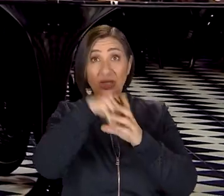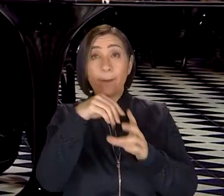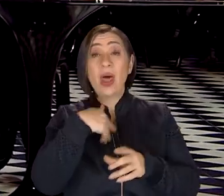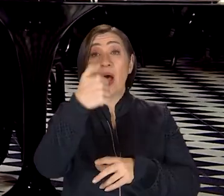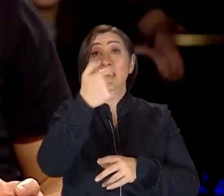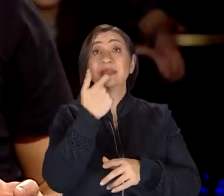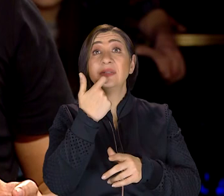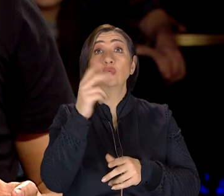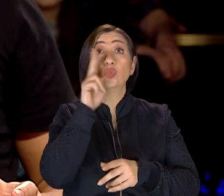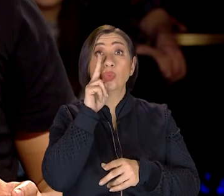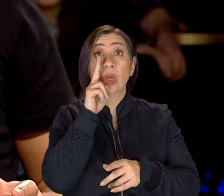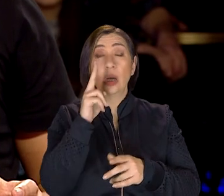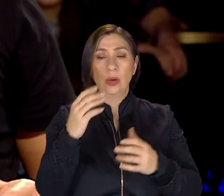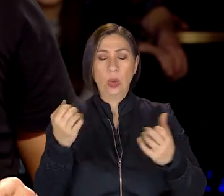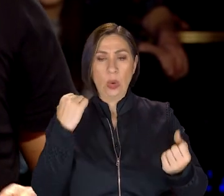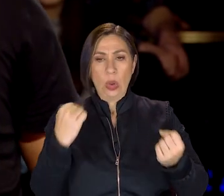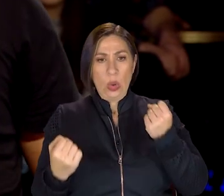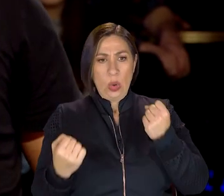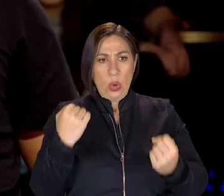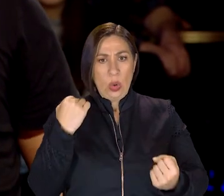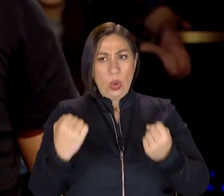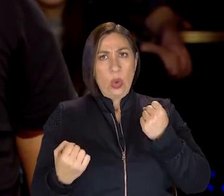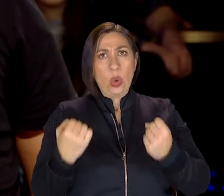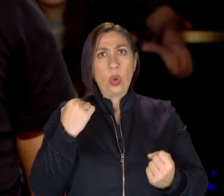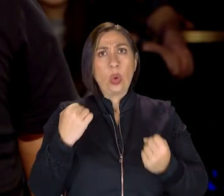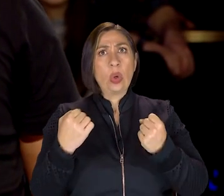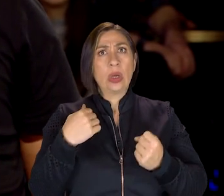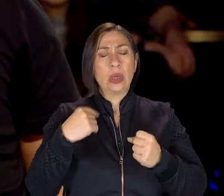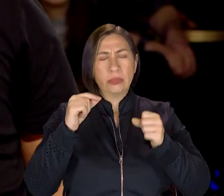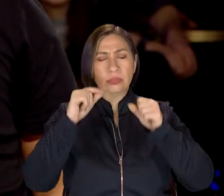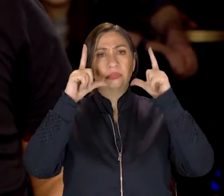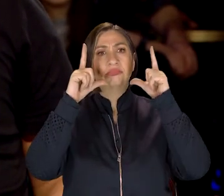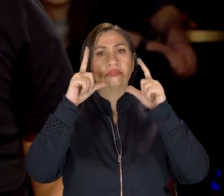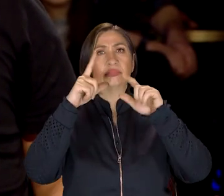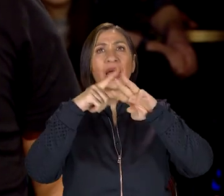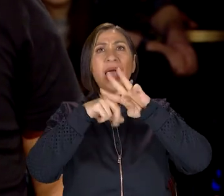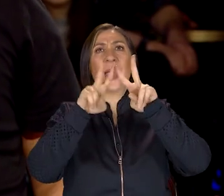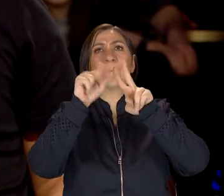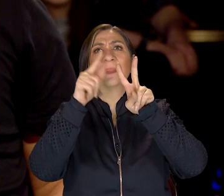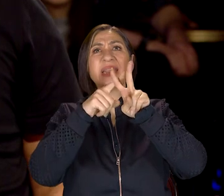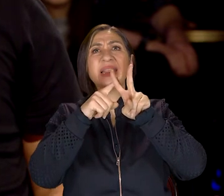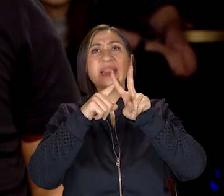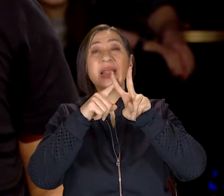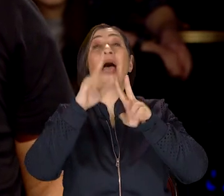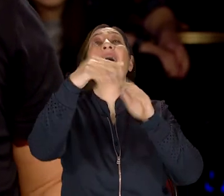6 senenin sonunda dedim ki. Ve orada da mesela beni ayıltan Emine olmuştu. Kim Emin?